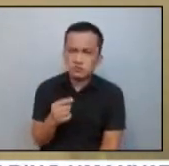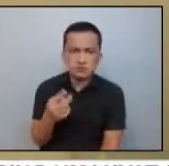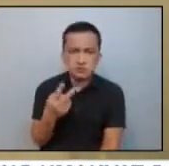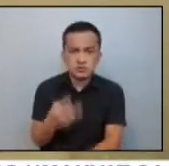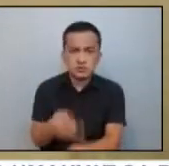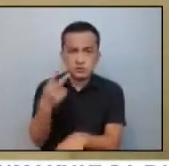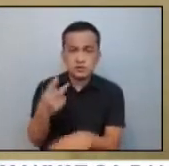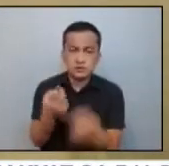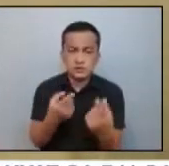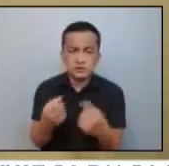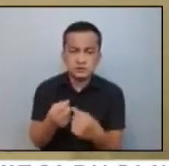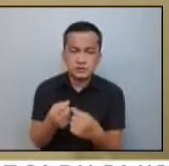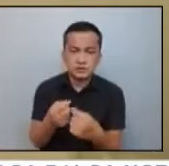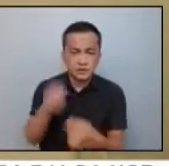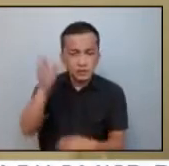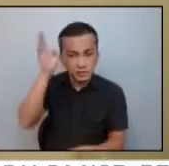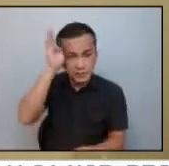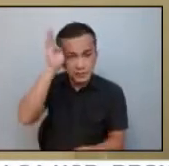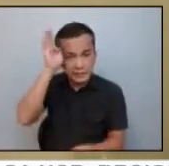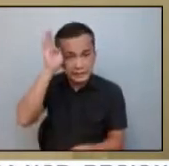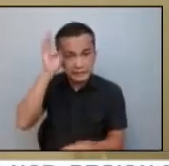dead certification, no.